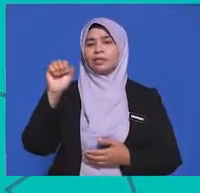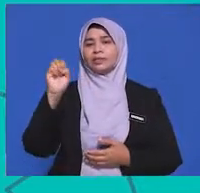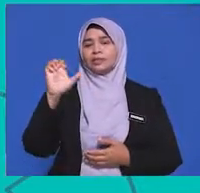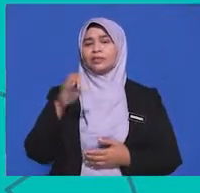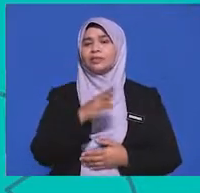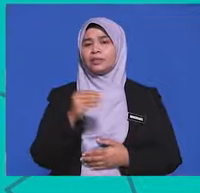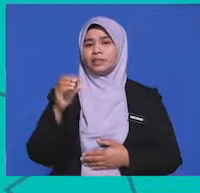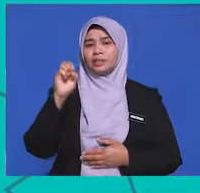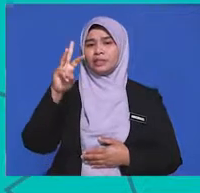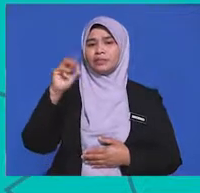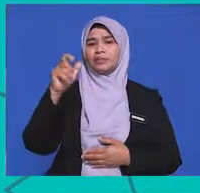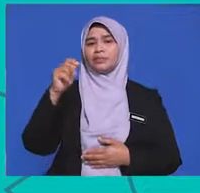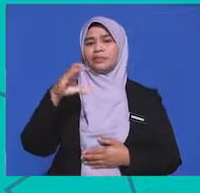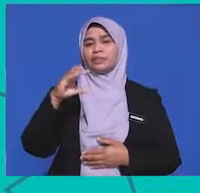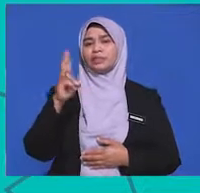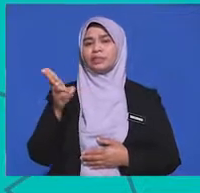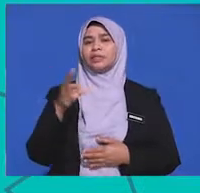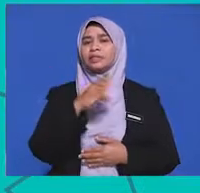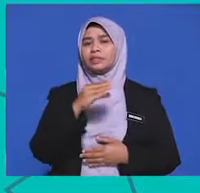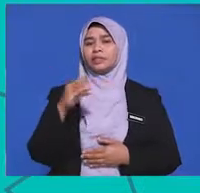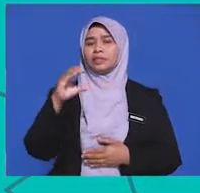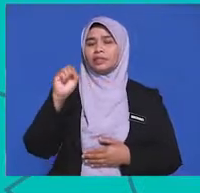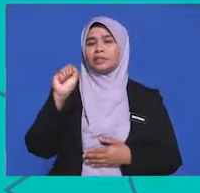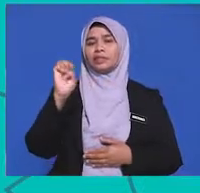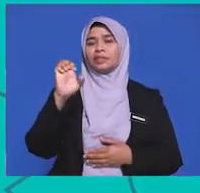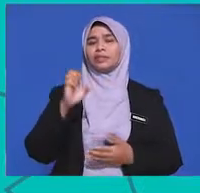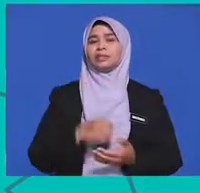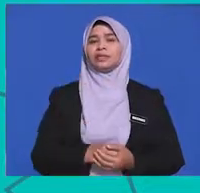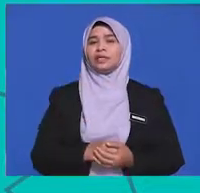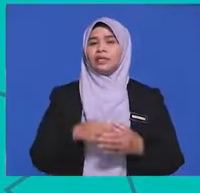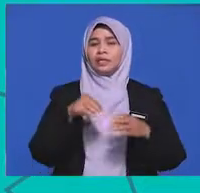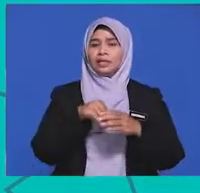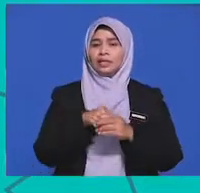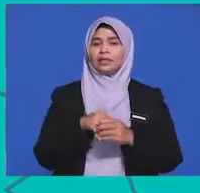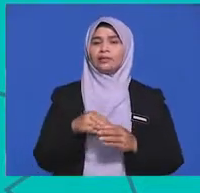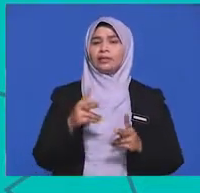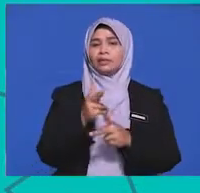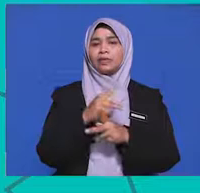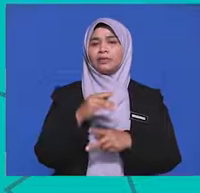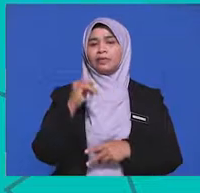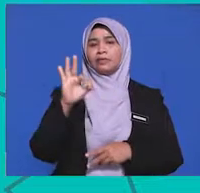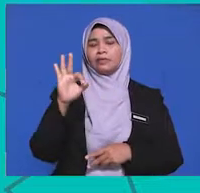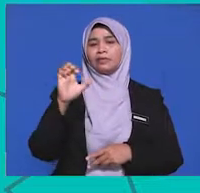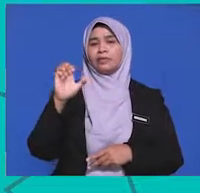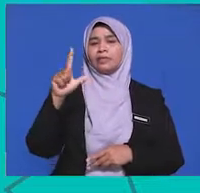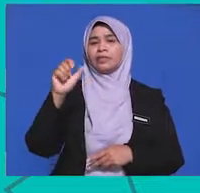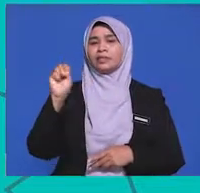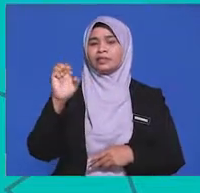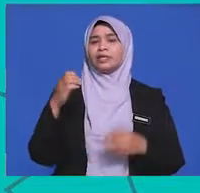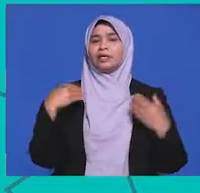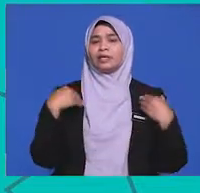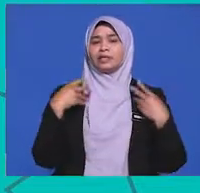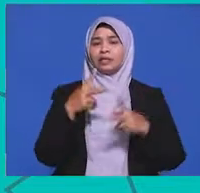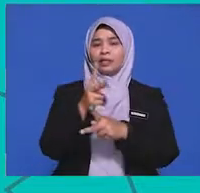dan kawalan pilihan switch case. Dalam struktur kawalan pilihan if-else, terdapat